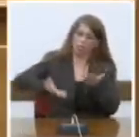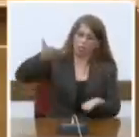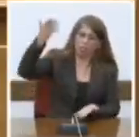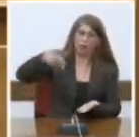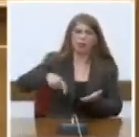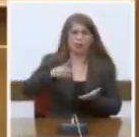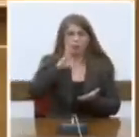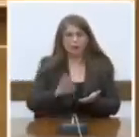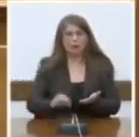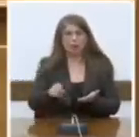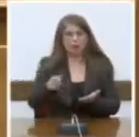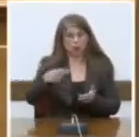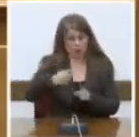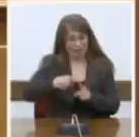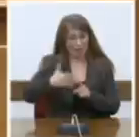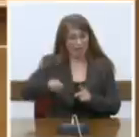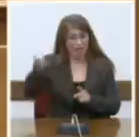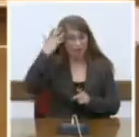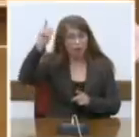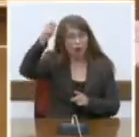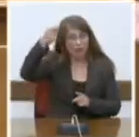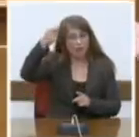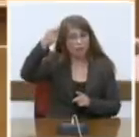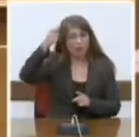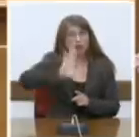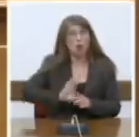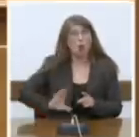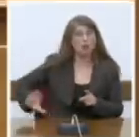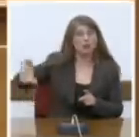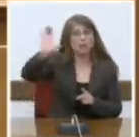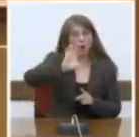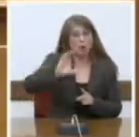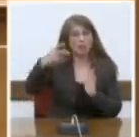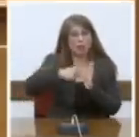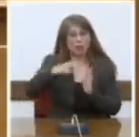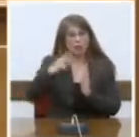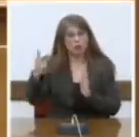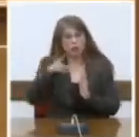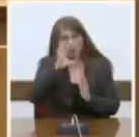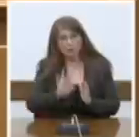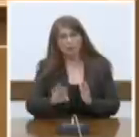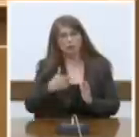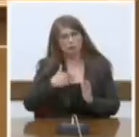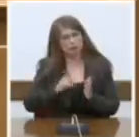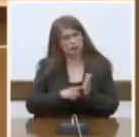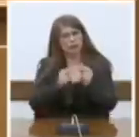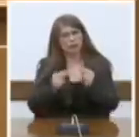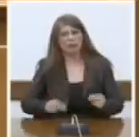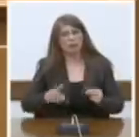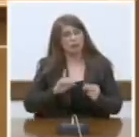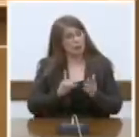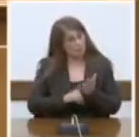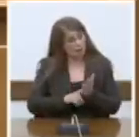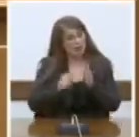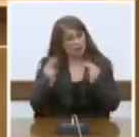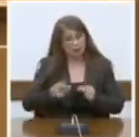την πιο ακριβή κιλοβατόρα στην Ευρώπη το 2022 είναι πραγματικότητα, το είπε η Eurostat. Αυτά πρέπει να τα λύσουμε. Και χρησιμοποιώ το πρώτο πληθυντικό, γιατί πρέπει να τα λύσουμε όλοι